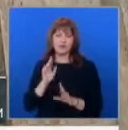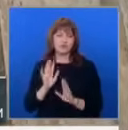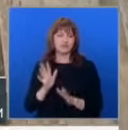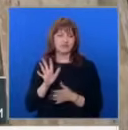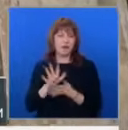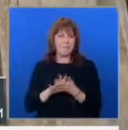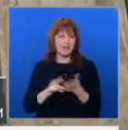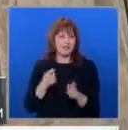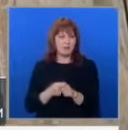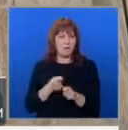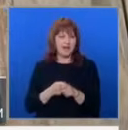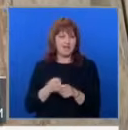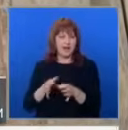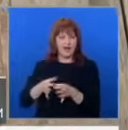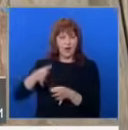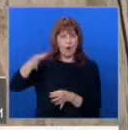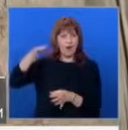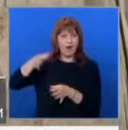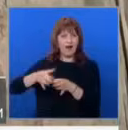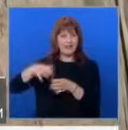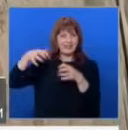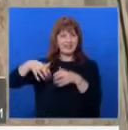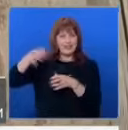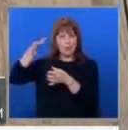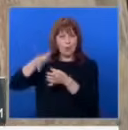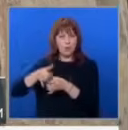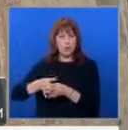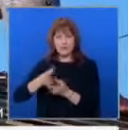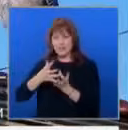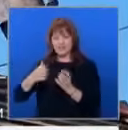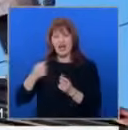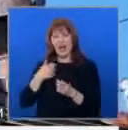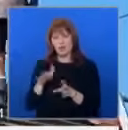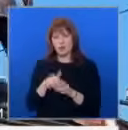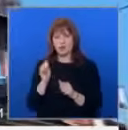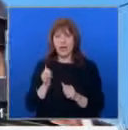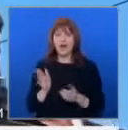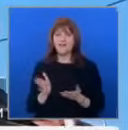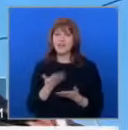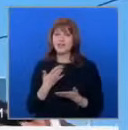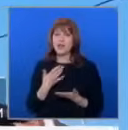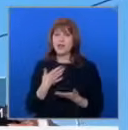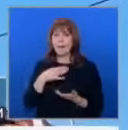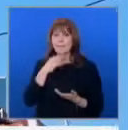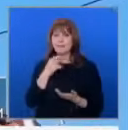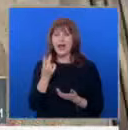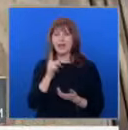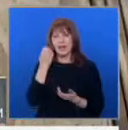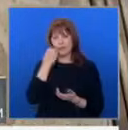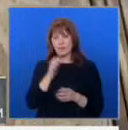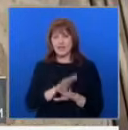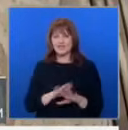ми свалиха улуците навсякъде и им отказах. Вече има и примери за недобре свършена